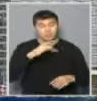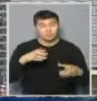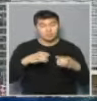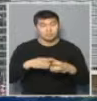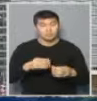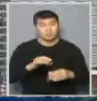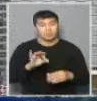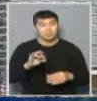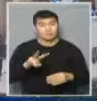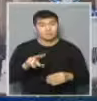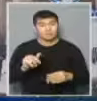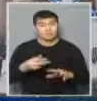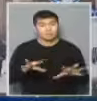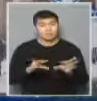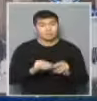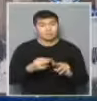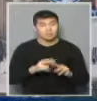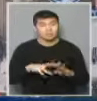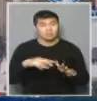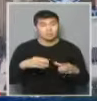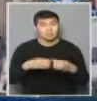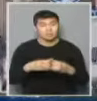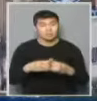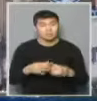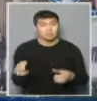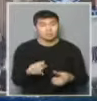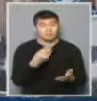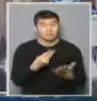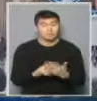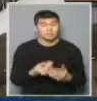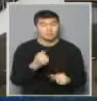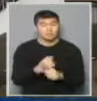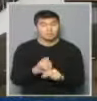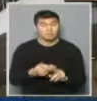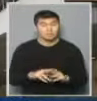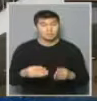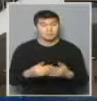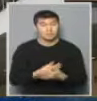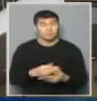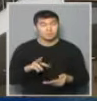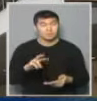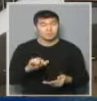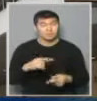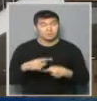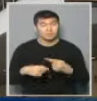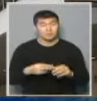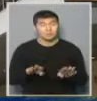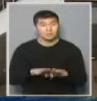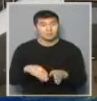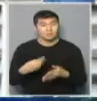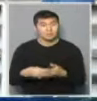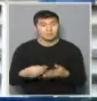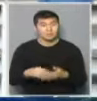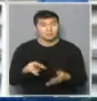компания «Олжа Агро» совместно с бельгийскими коллегами заинтересована в производстве льняного масла. До этого Бельгия закупала